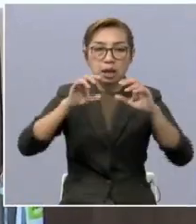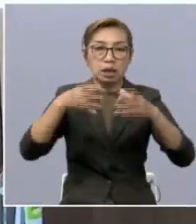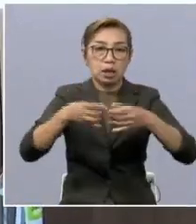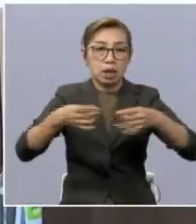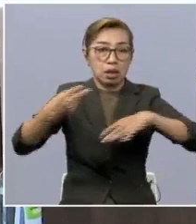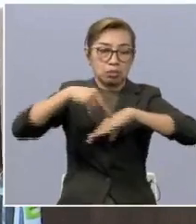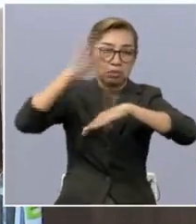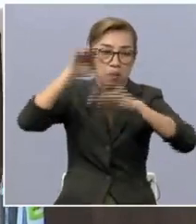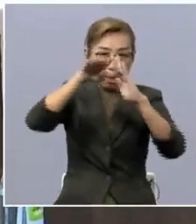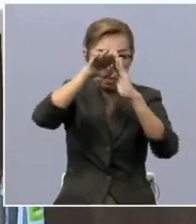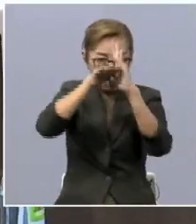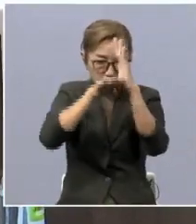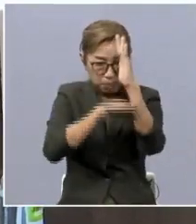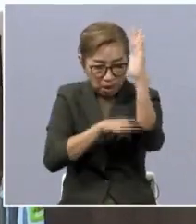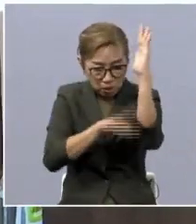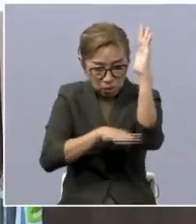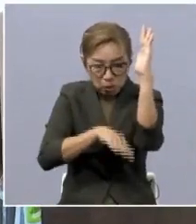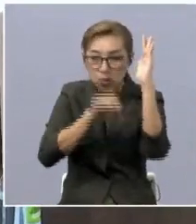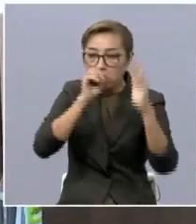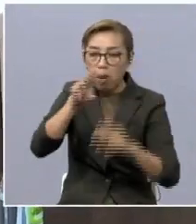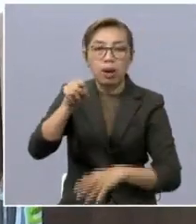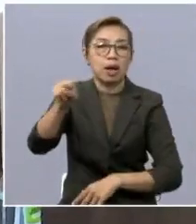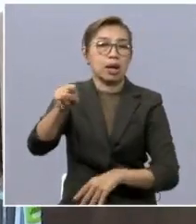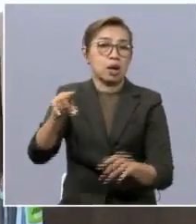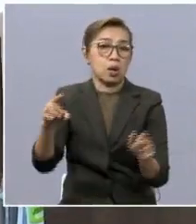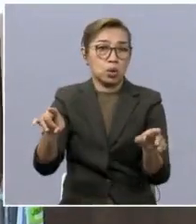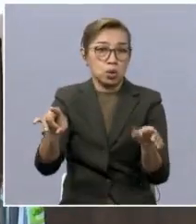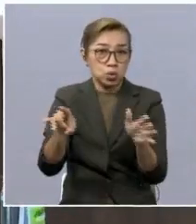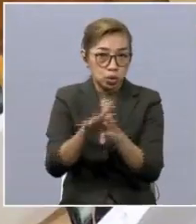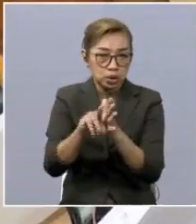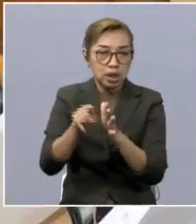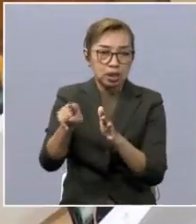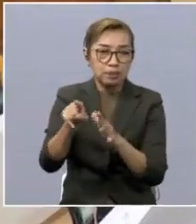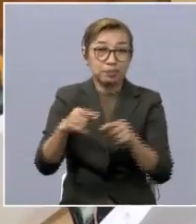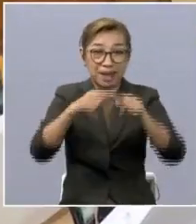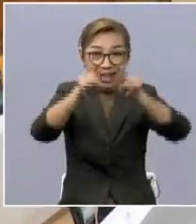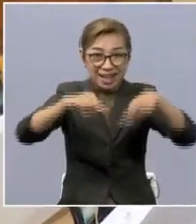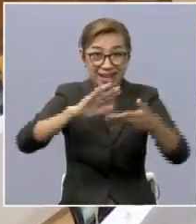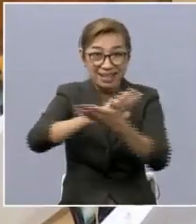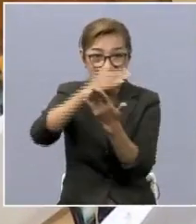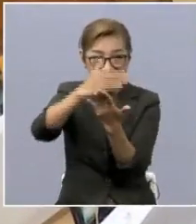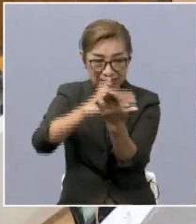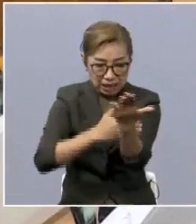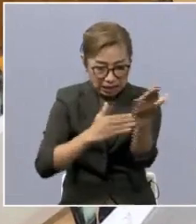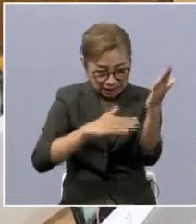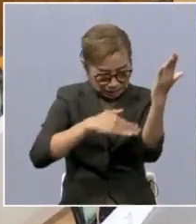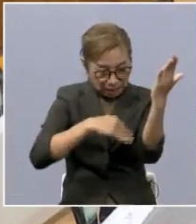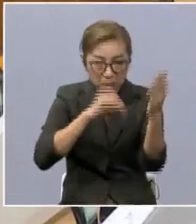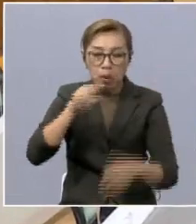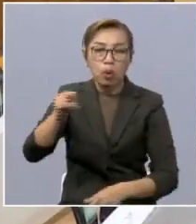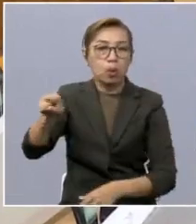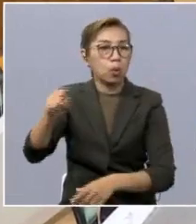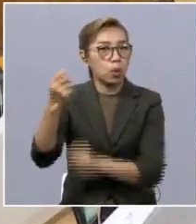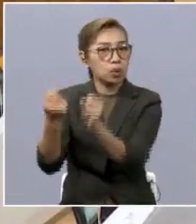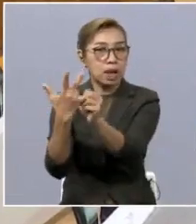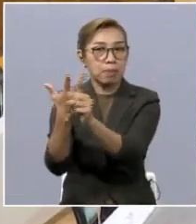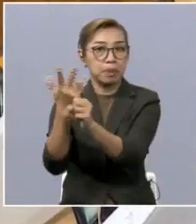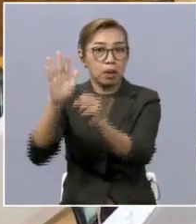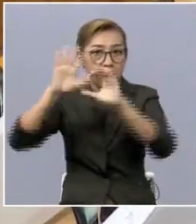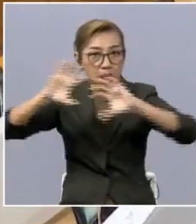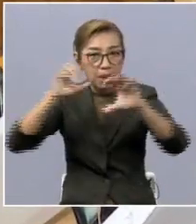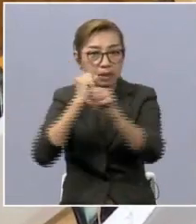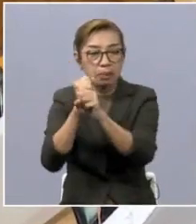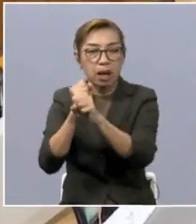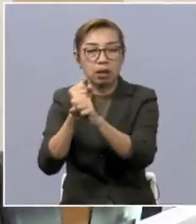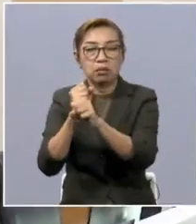า3ปีกว่าของการบริหารราชการแผ่นดินของคณะรัฐมนตรีเป็นเวลาที่ทำให้ประเทศชาติสูญเสียโอกาสในการที่จะได้รับ